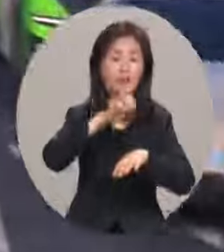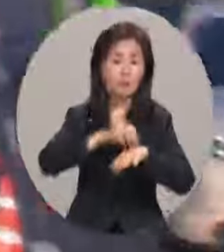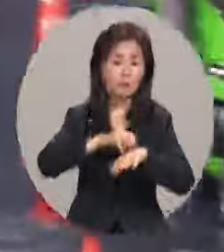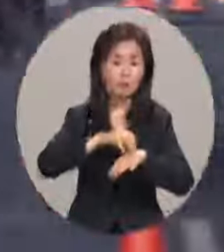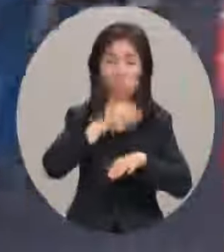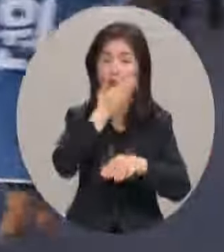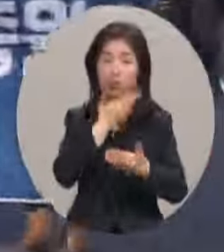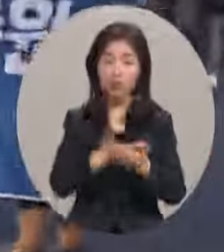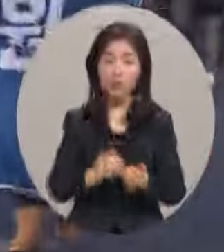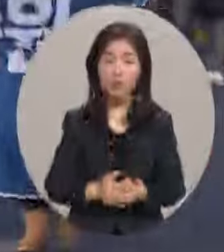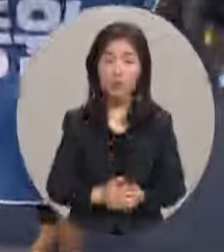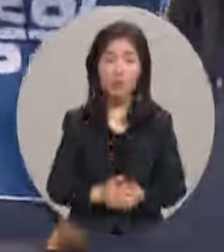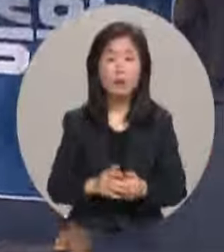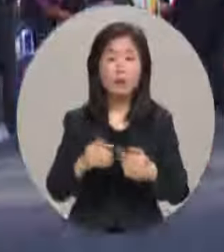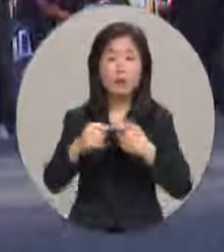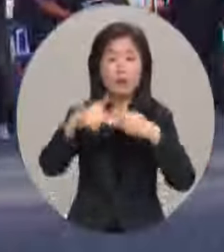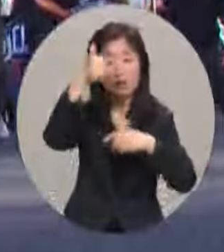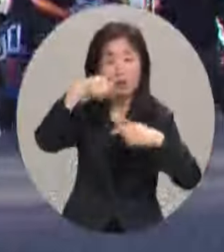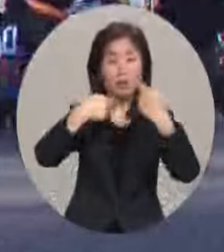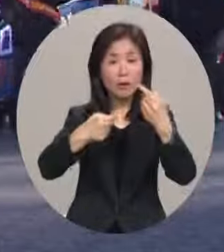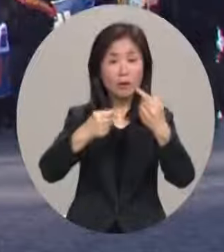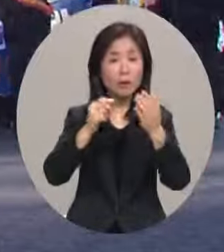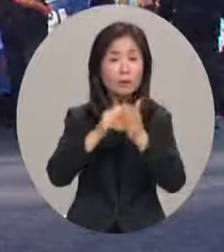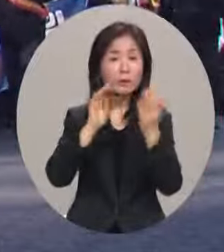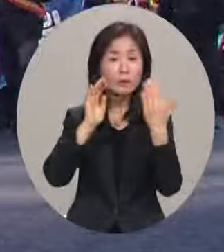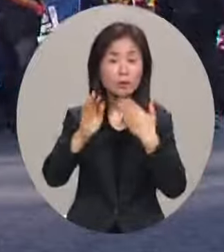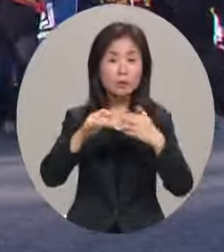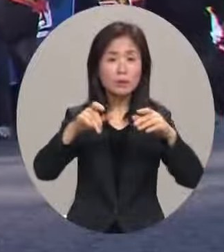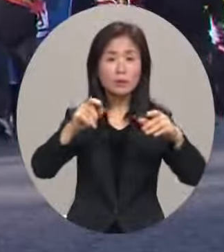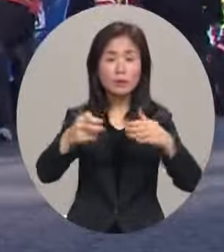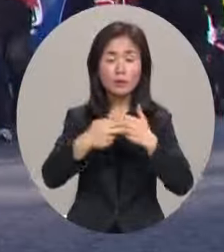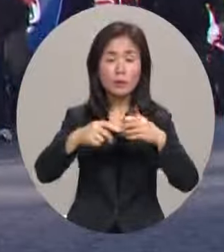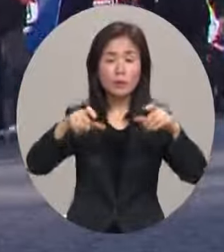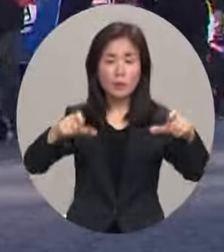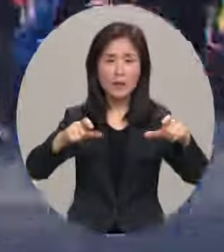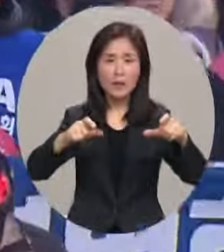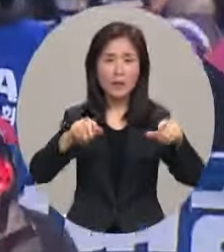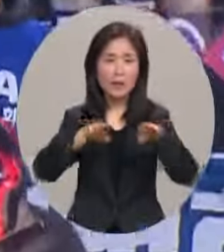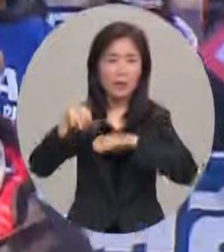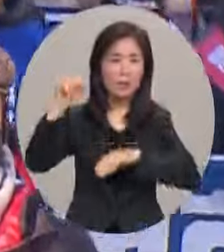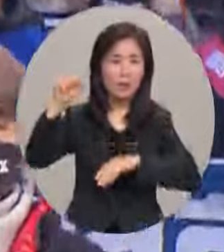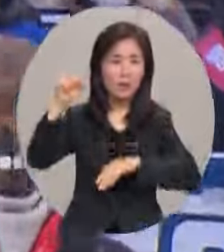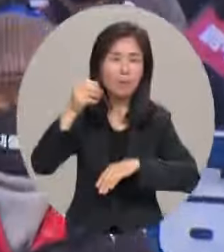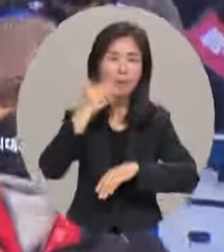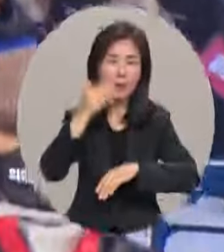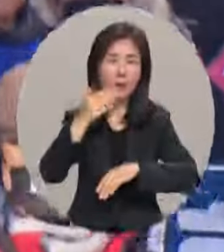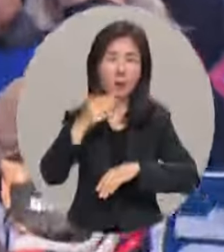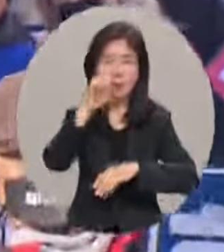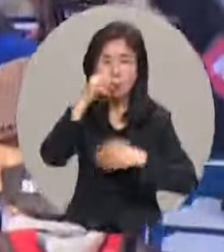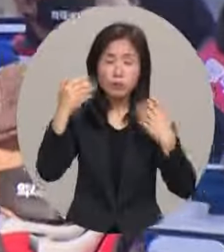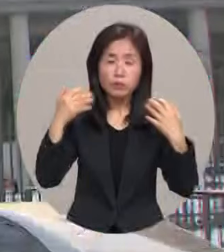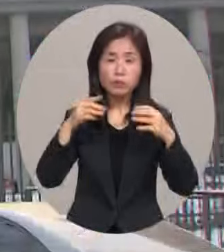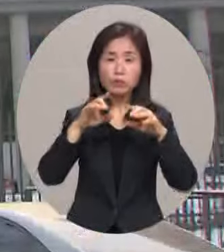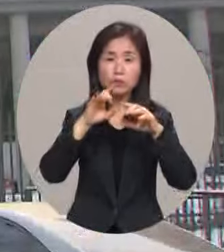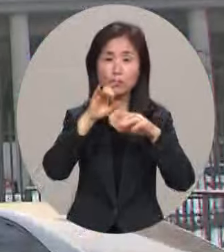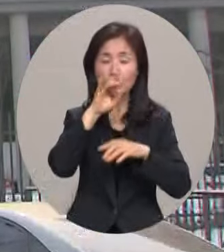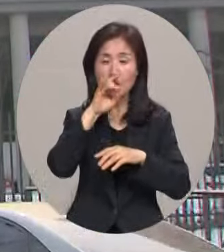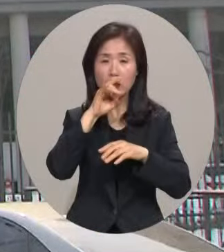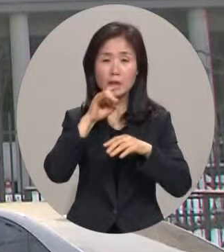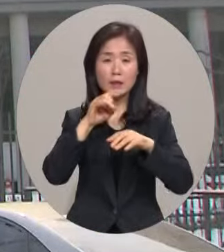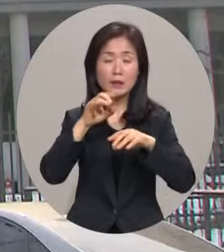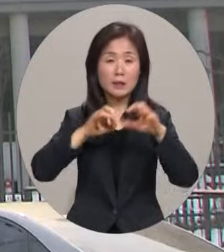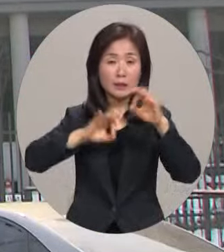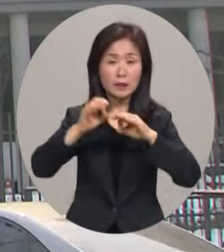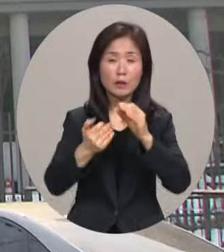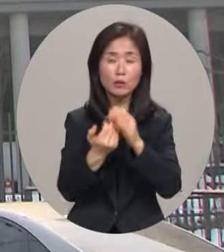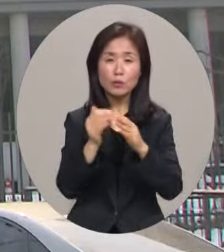의료계 집단 휴진이 예상되는 가운데 정부는 중앙사고 수습본부를 설치하는 등 대응에 나섰습니다. 교육부는 다음